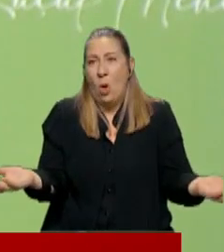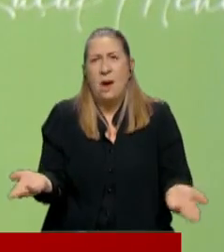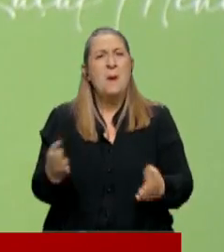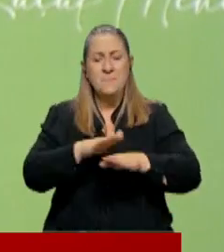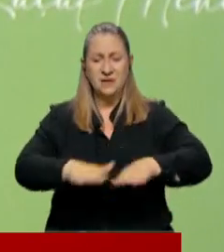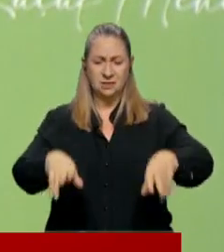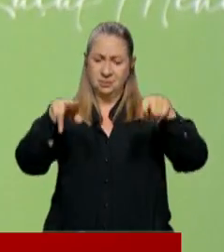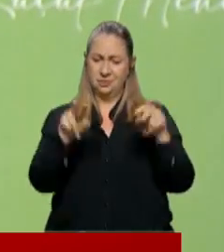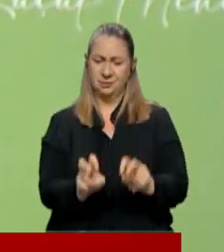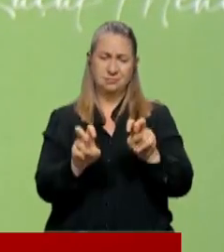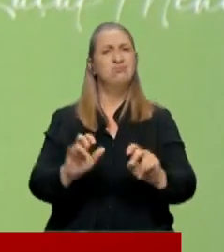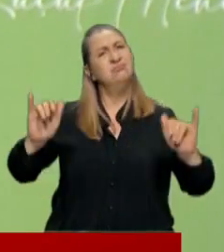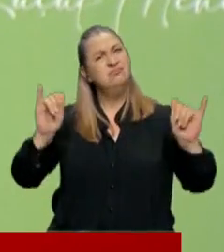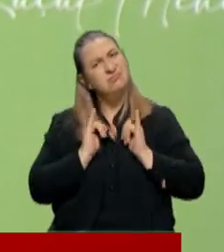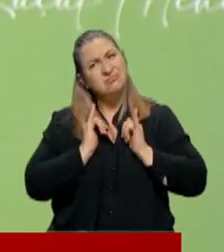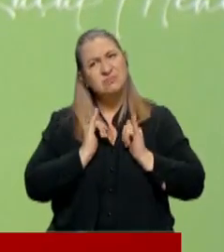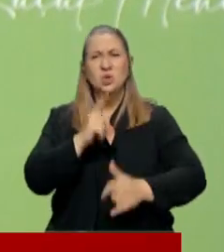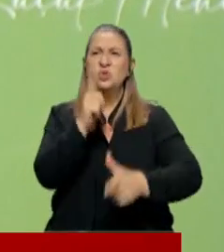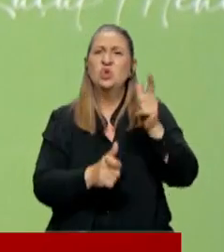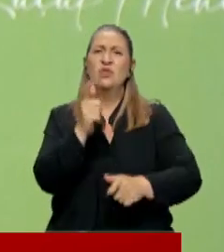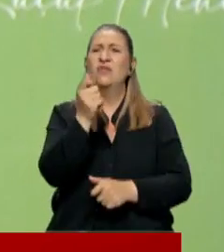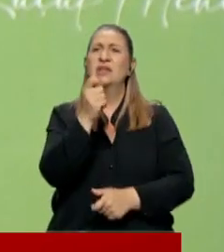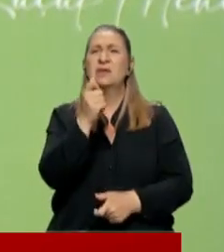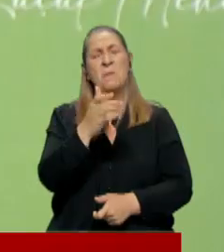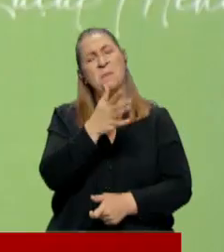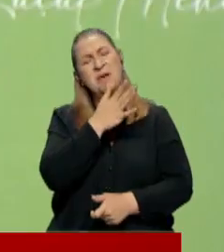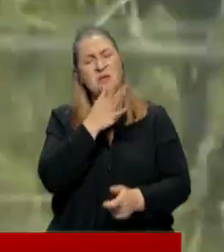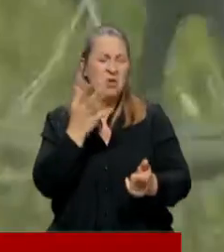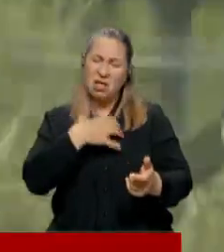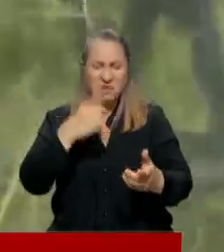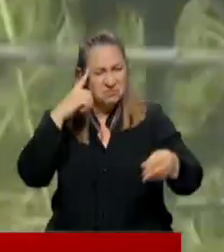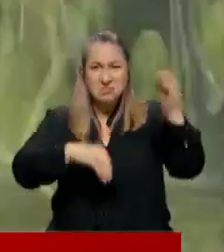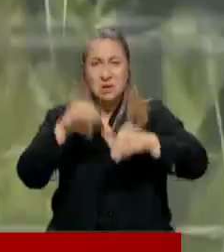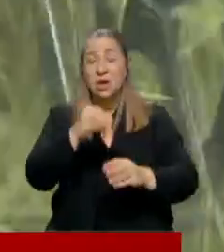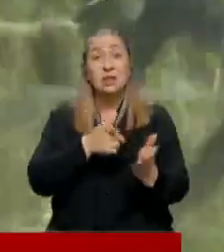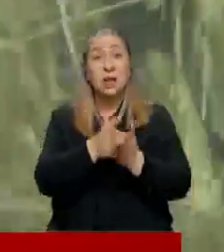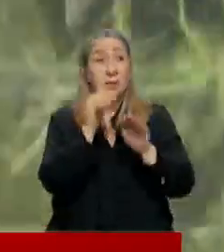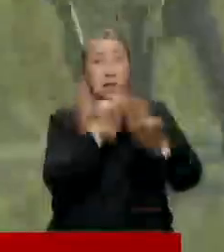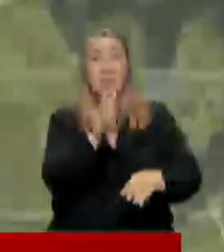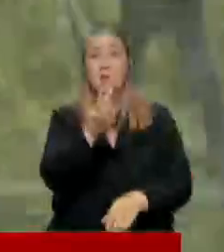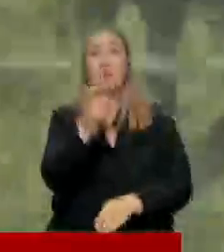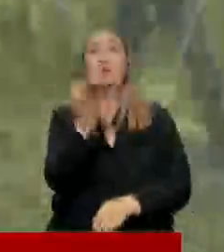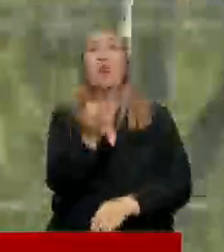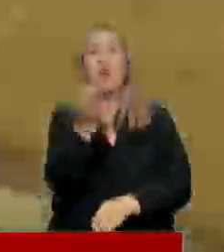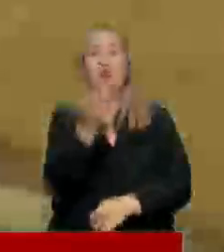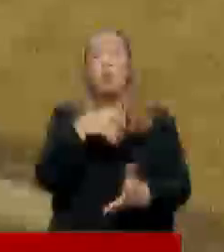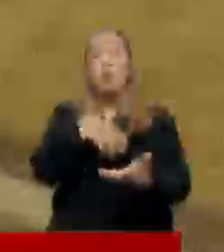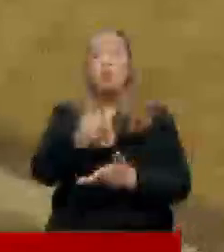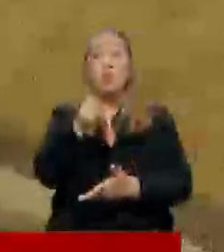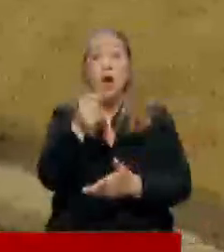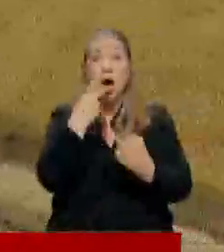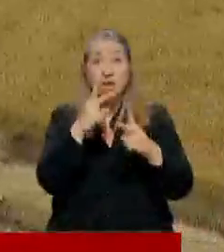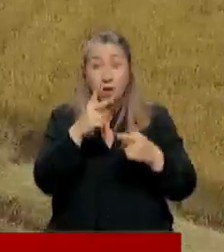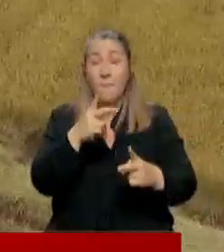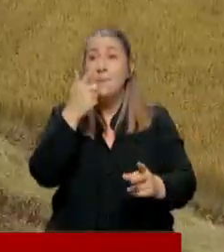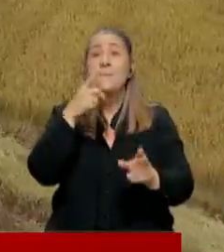Masa başında oturanlar sütün fiyatını belirliyor. Tarıma ayrılan destek 29 milyar lira. Bütçede bu rakam